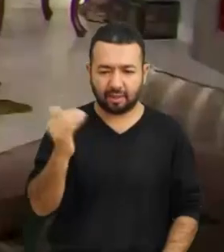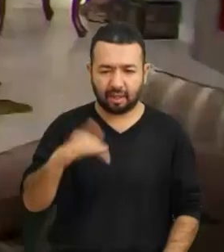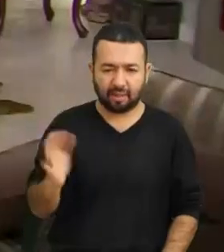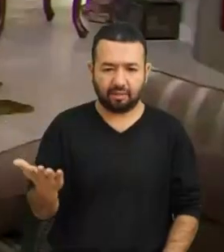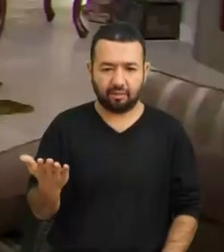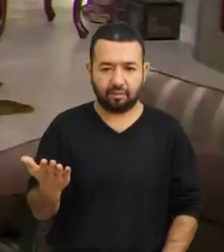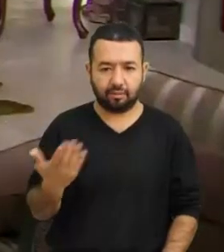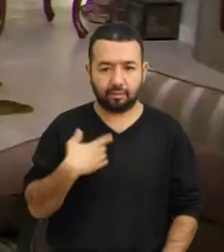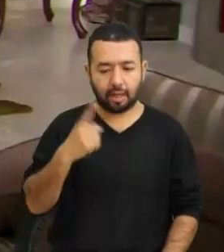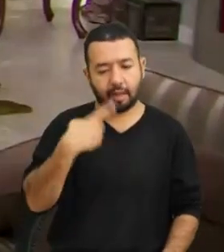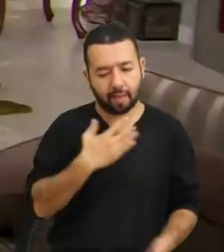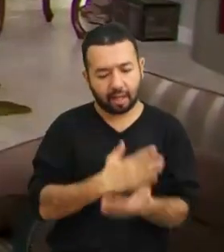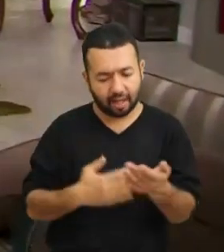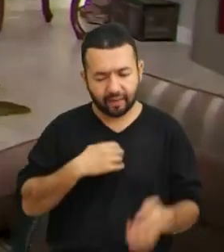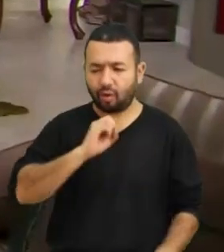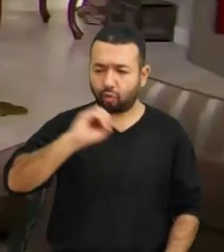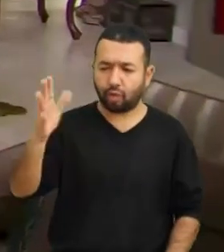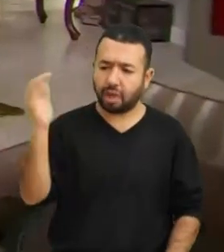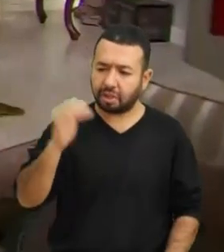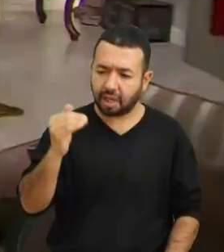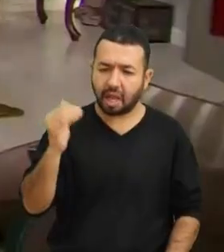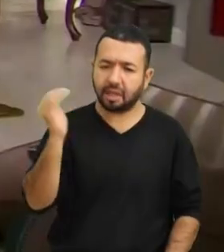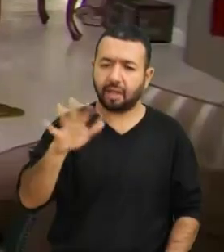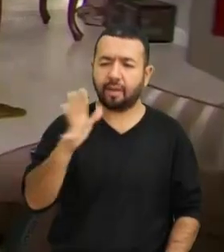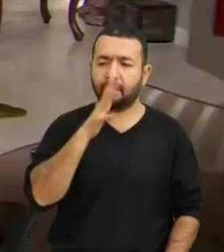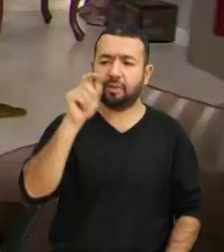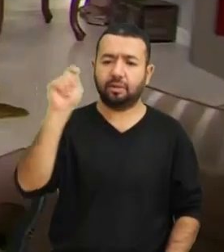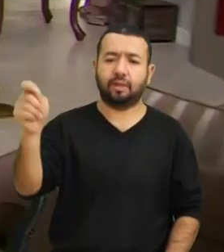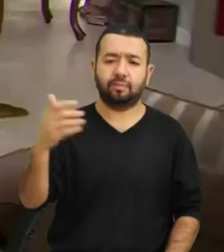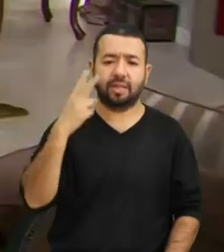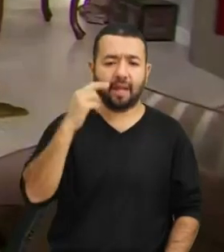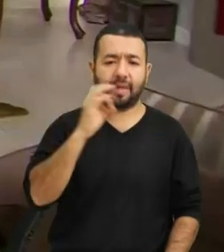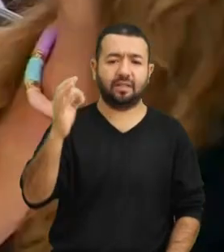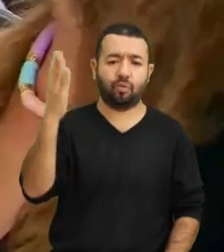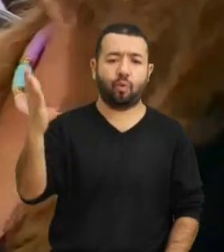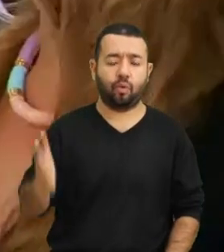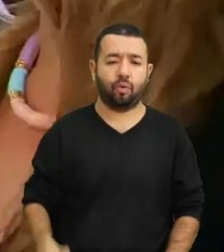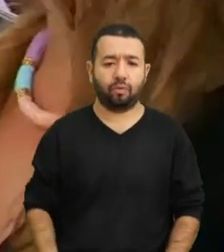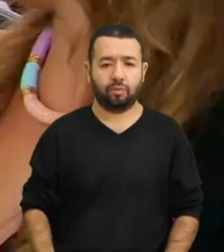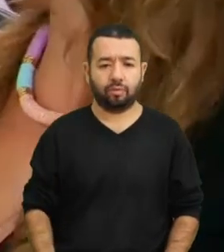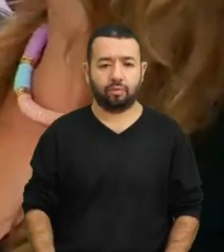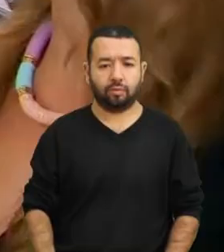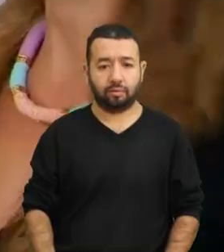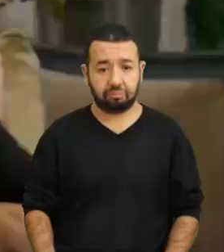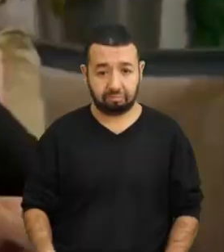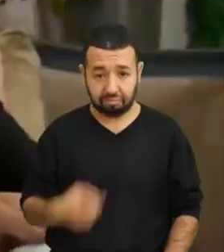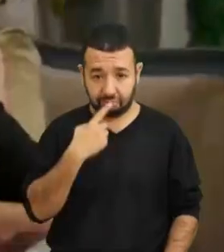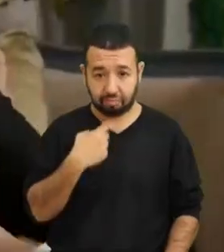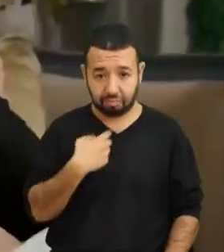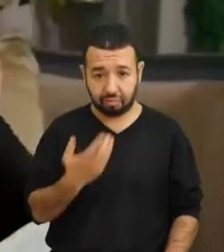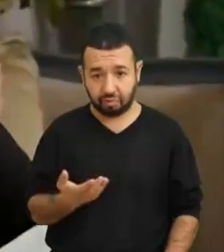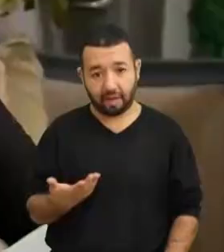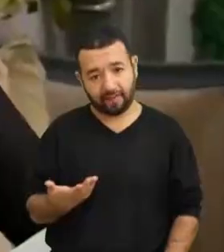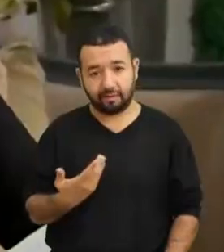Allah Allah ben davetiyemi gönderiyorum. Gelmezse o tamamen onun terbiyesizliği yani. Hı-hı. Diyorsun.